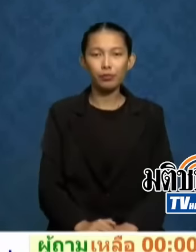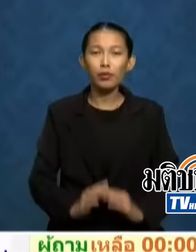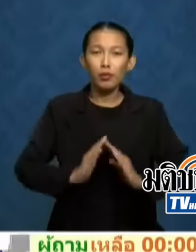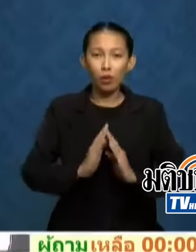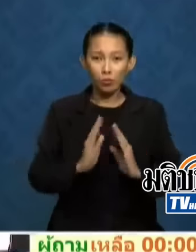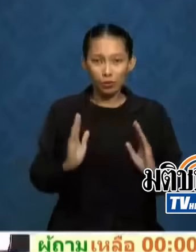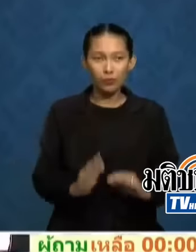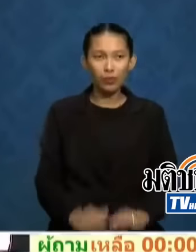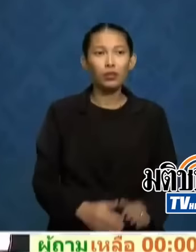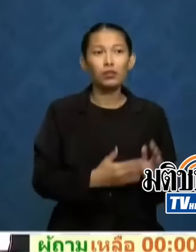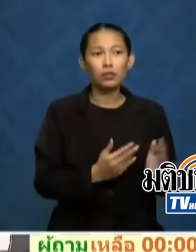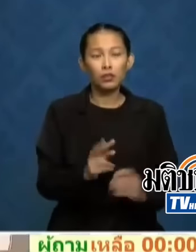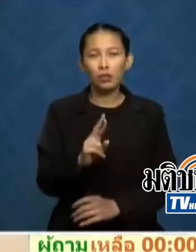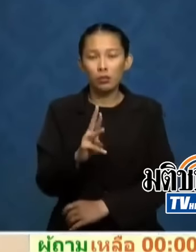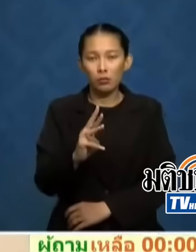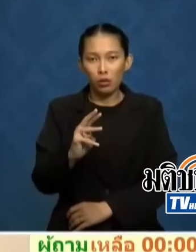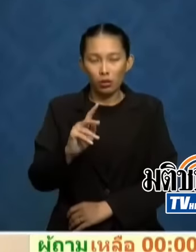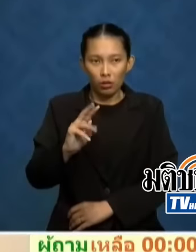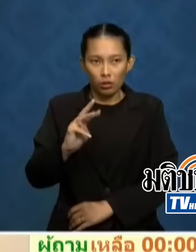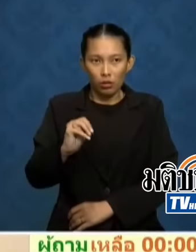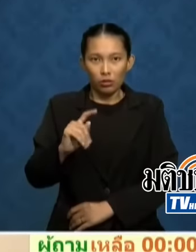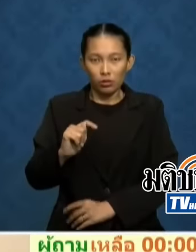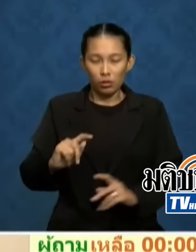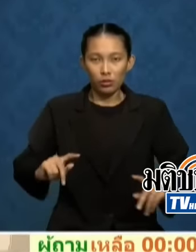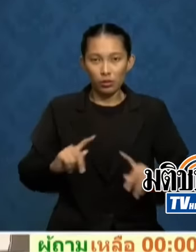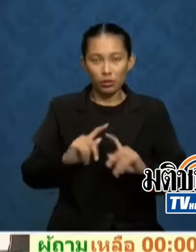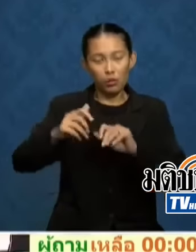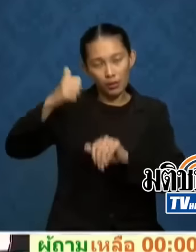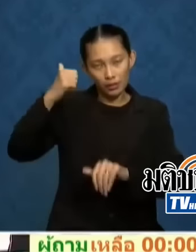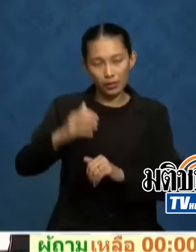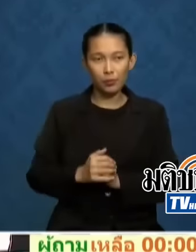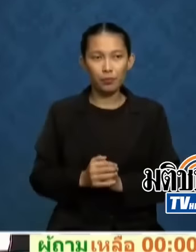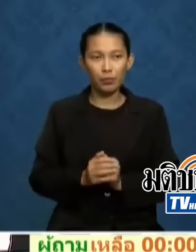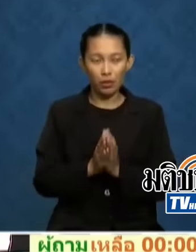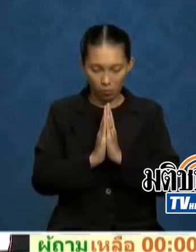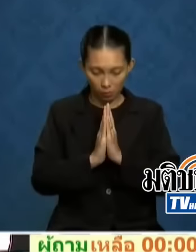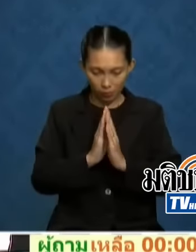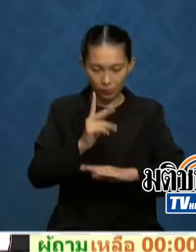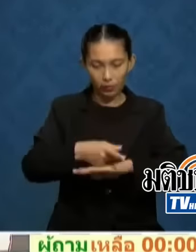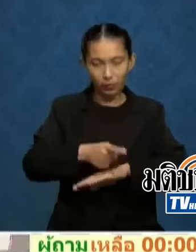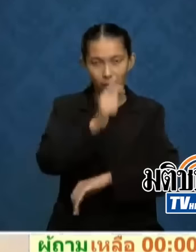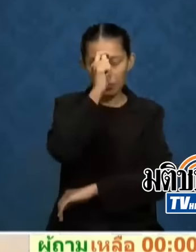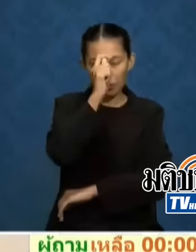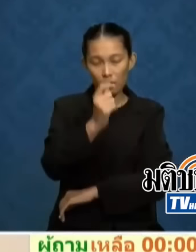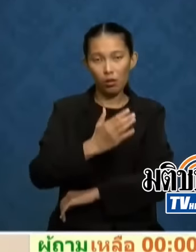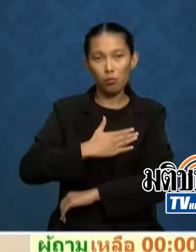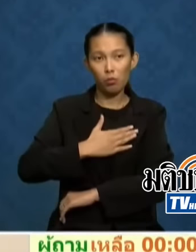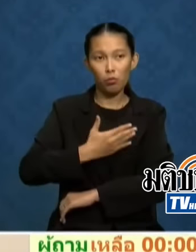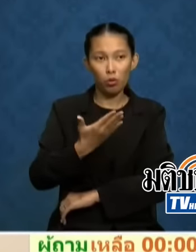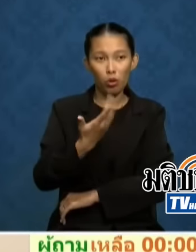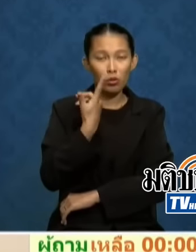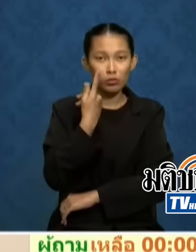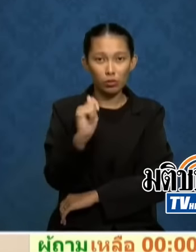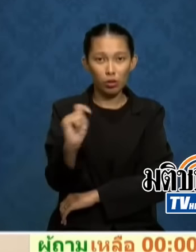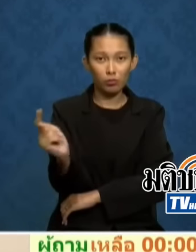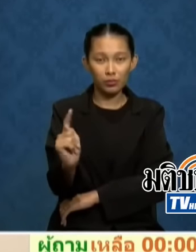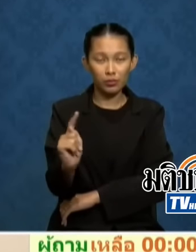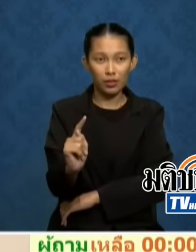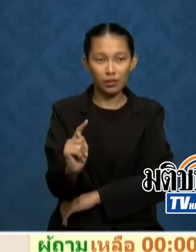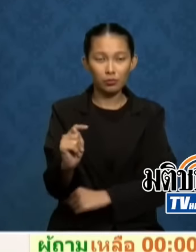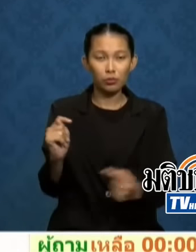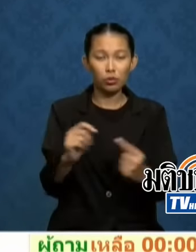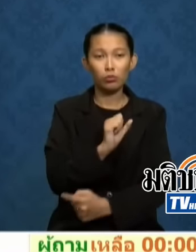คุณครับเชิญท่านรัฐมนตรีช่วยกระทรวงมหาดไทยครับ ท่านประธานที่เคารพครับผมขออนุญาตตอบคำถาม